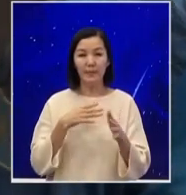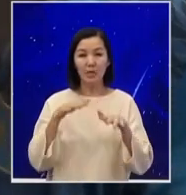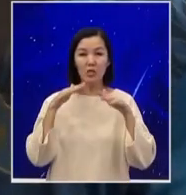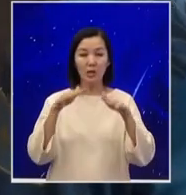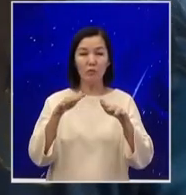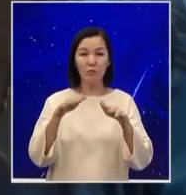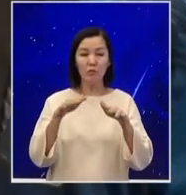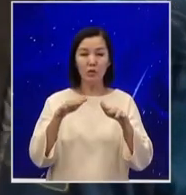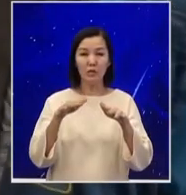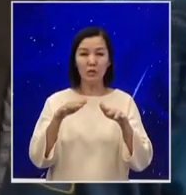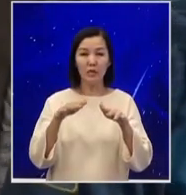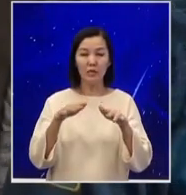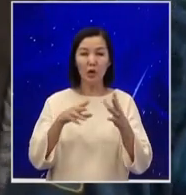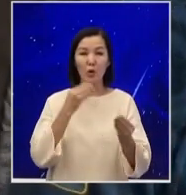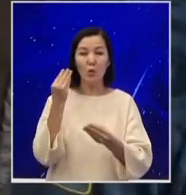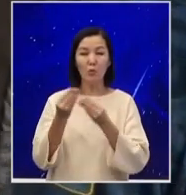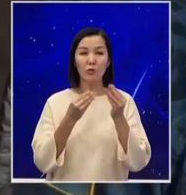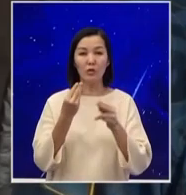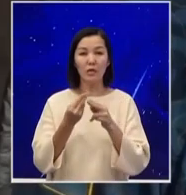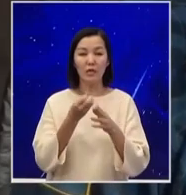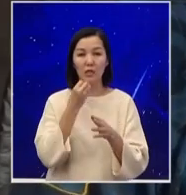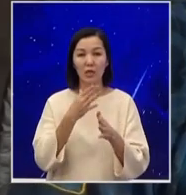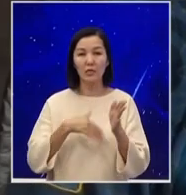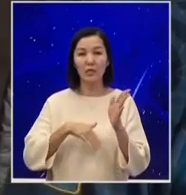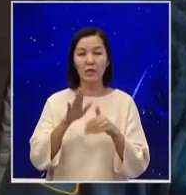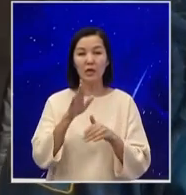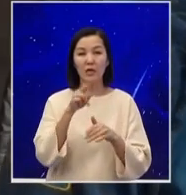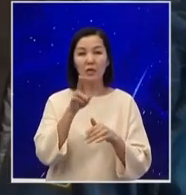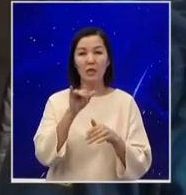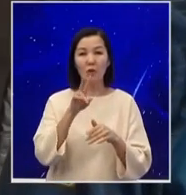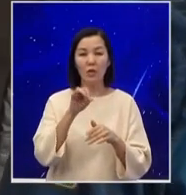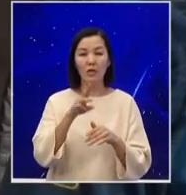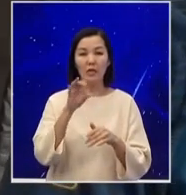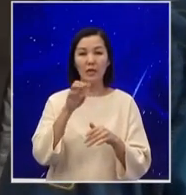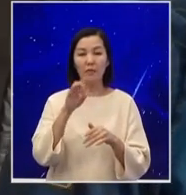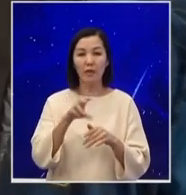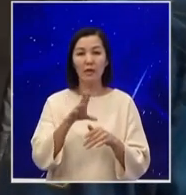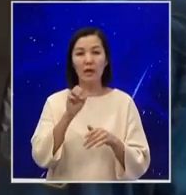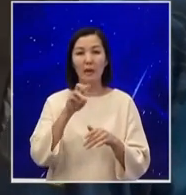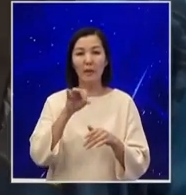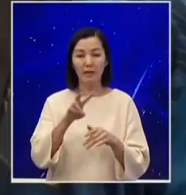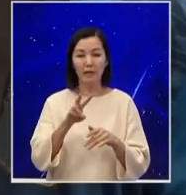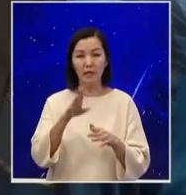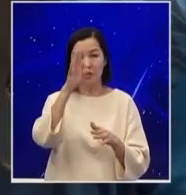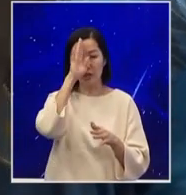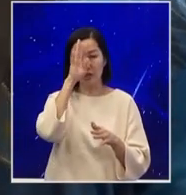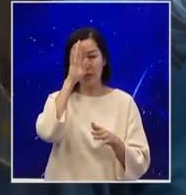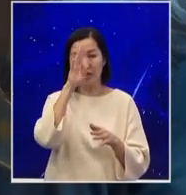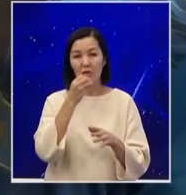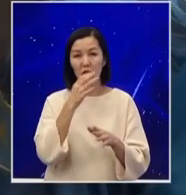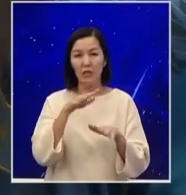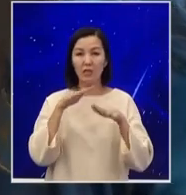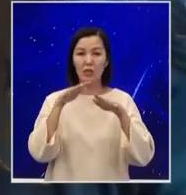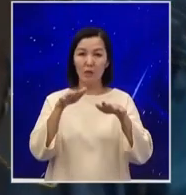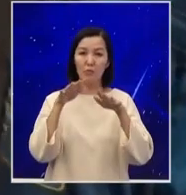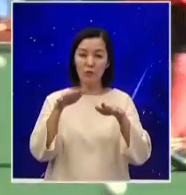Шабуылшыларды айта кетсек, Урманов Даулет, және де Ташкеев Ермек, Елубаев Аман деген жігіттер осылай